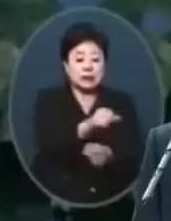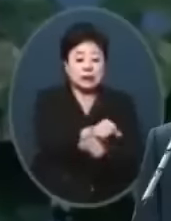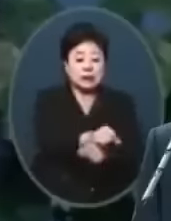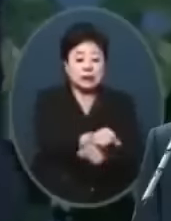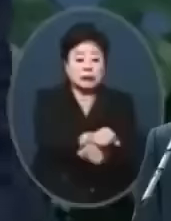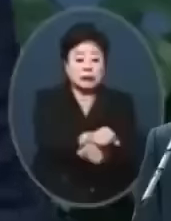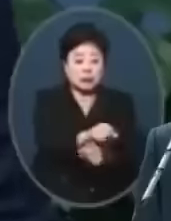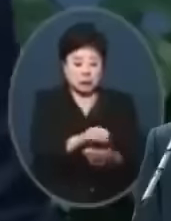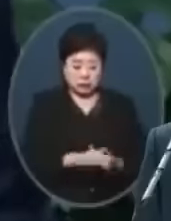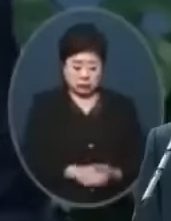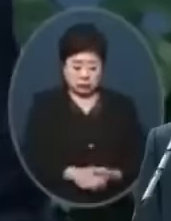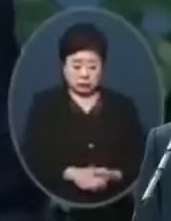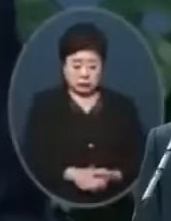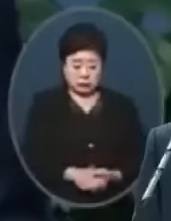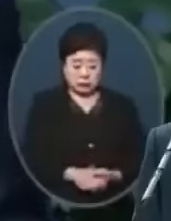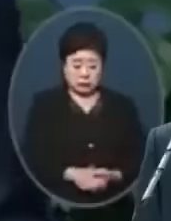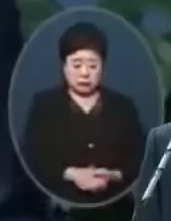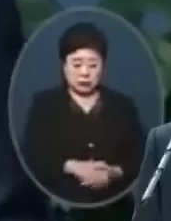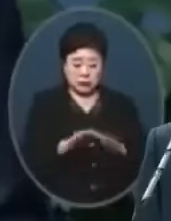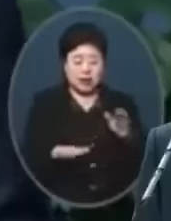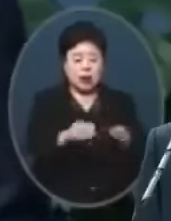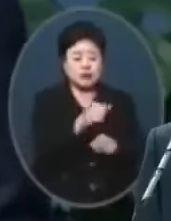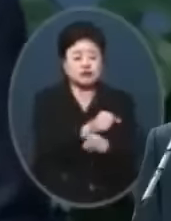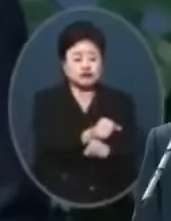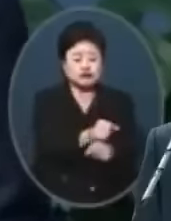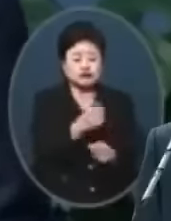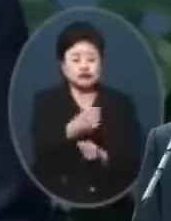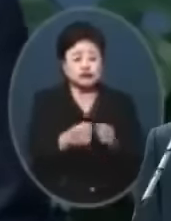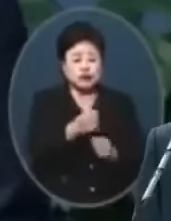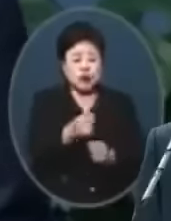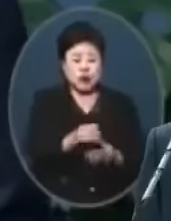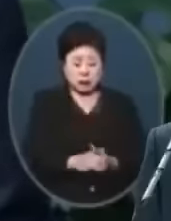발 묶었습니다. 발목 묶었습니다.